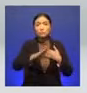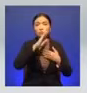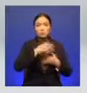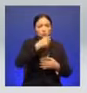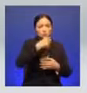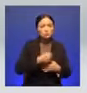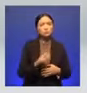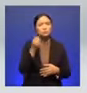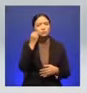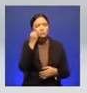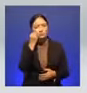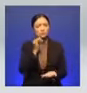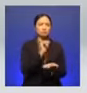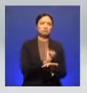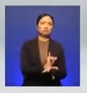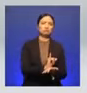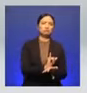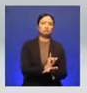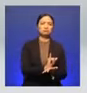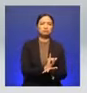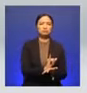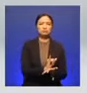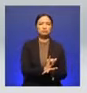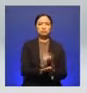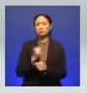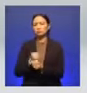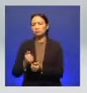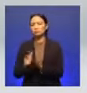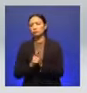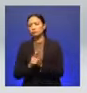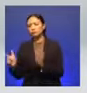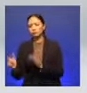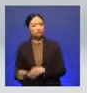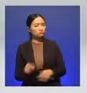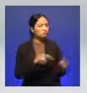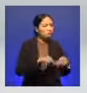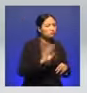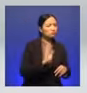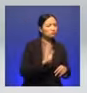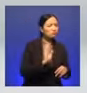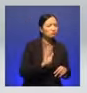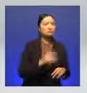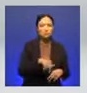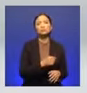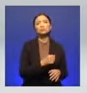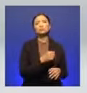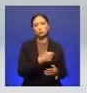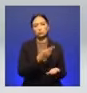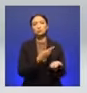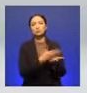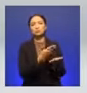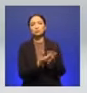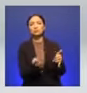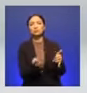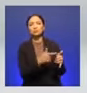ติดบ้านติดเตียงเนี่ยก็ไม่จำเป็นจะต้องลาออกจากงานแล้วก็มาดูแลผู้สูงอายุปัจจุบันเนี่ยมีคนจำนวนไม่น้อยต้องลาออกจาก